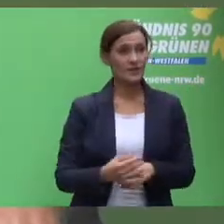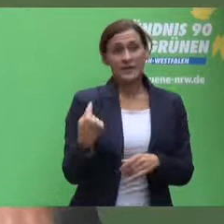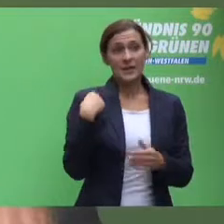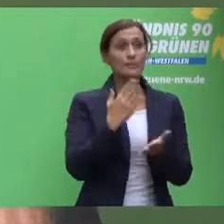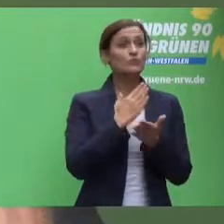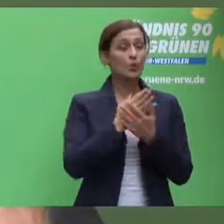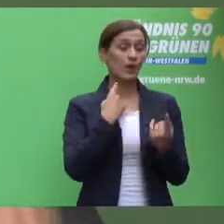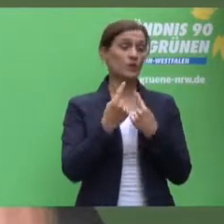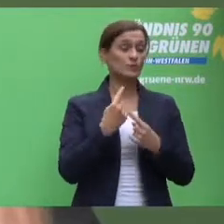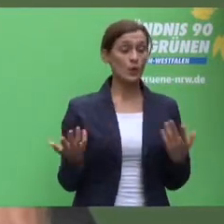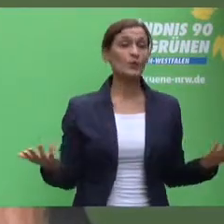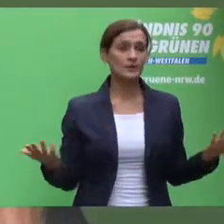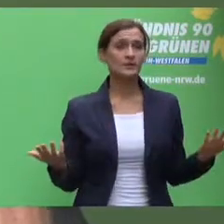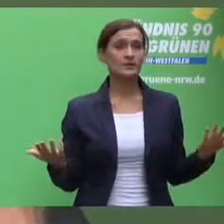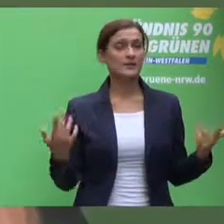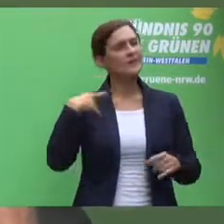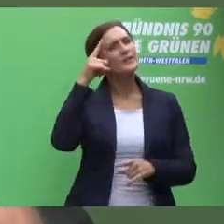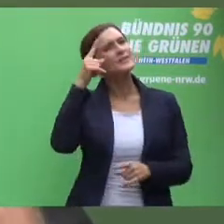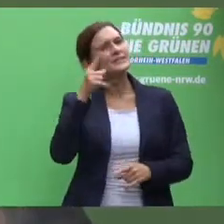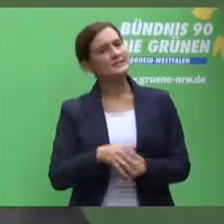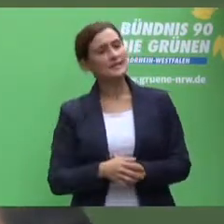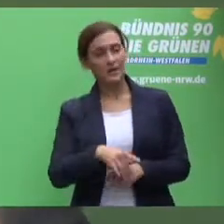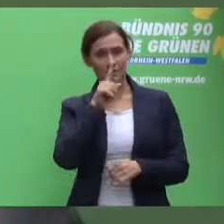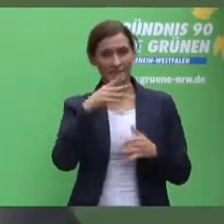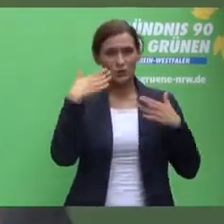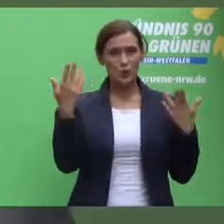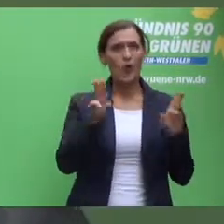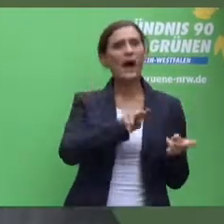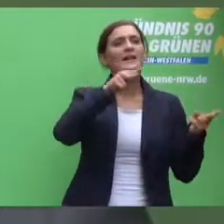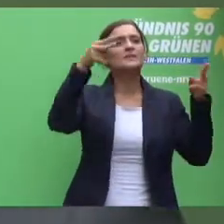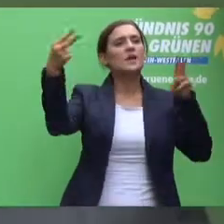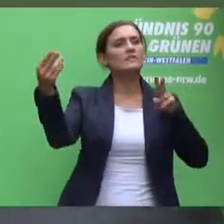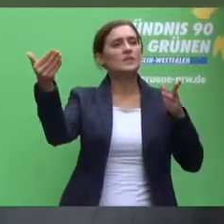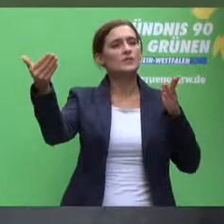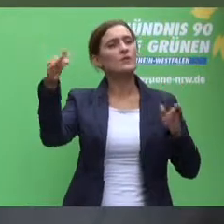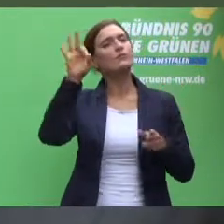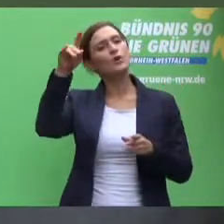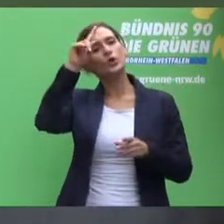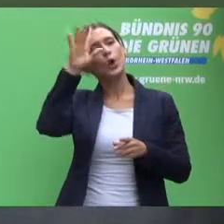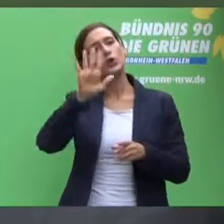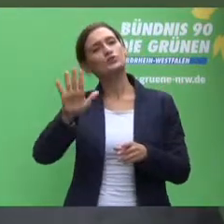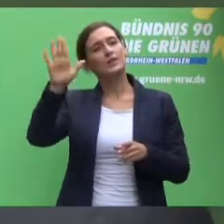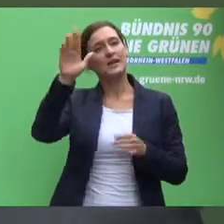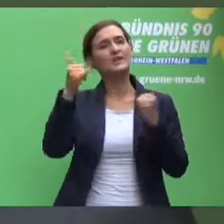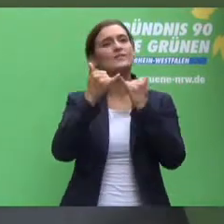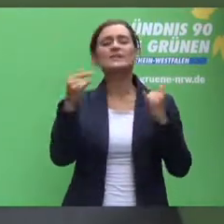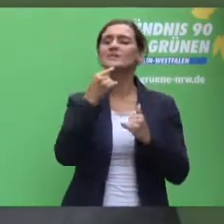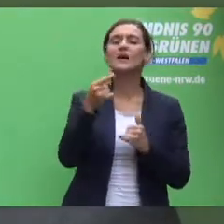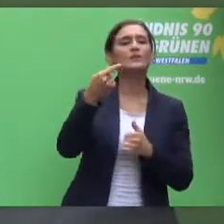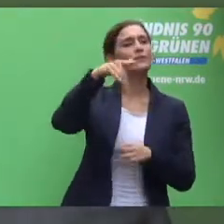ist, wissen Sie, wie diese Alternative für Deutschland über Flüchtlinge